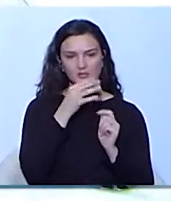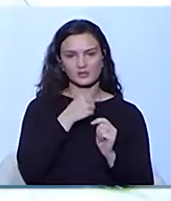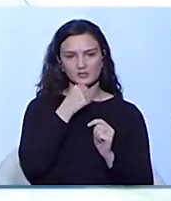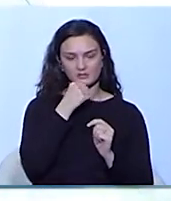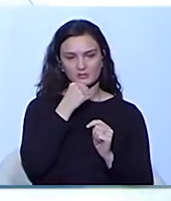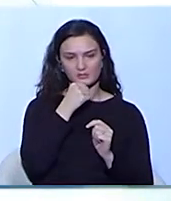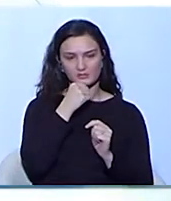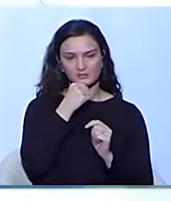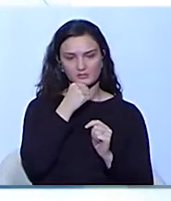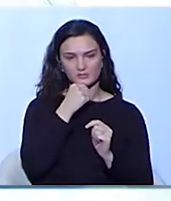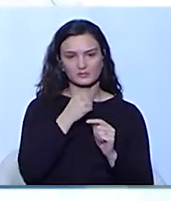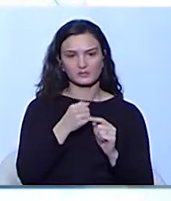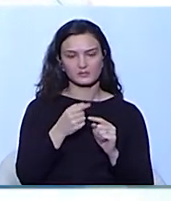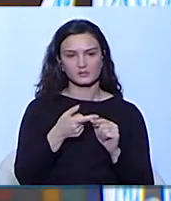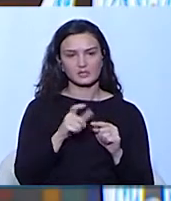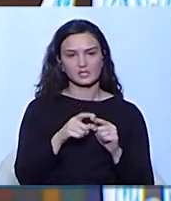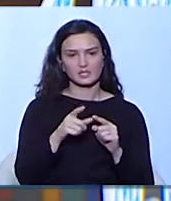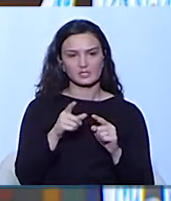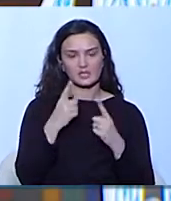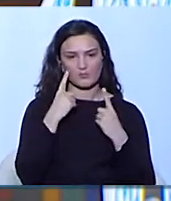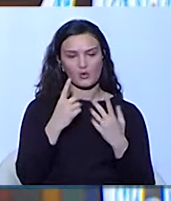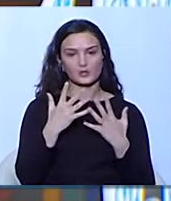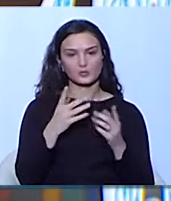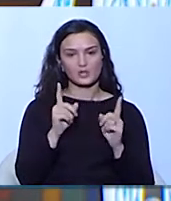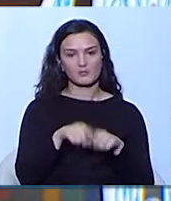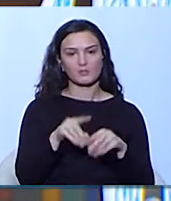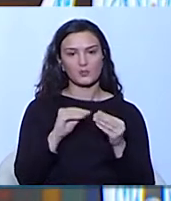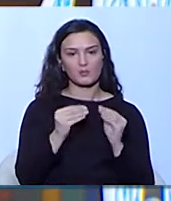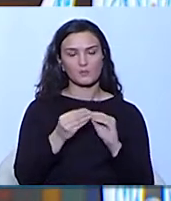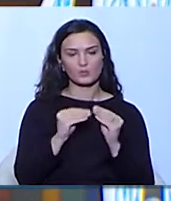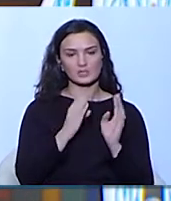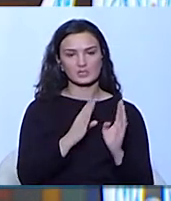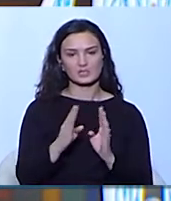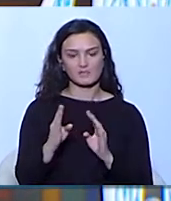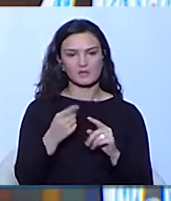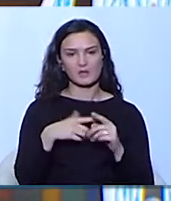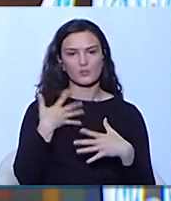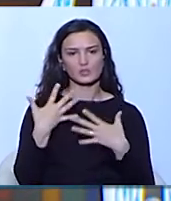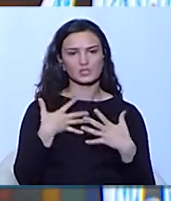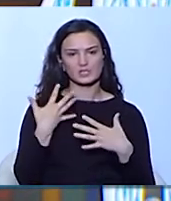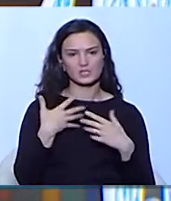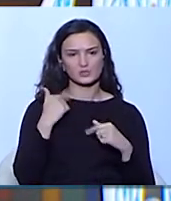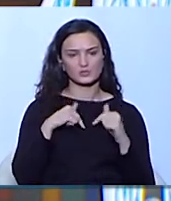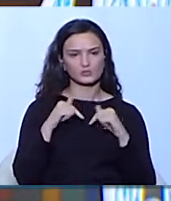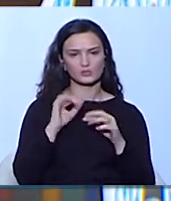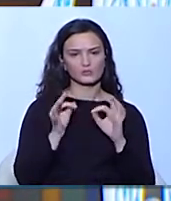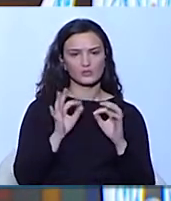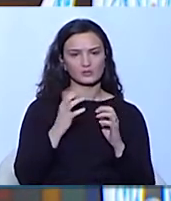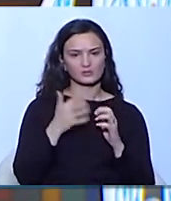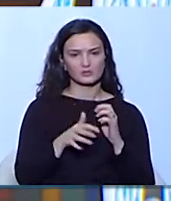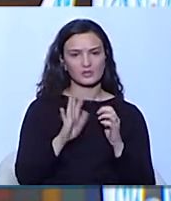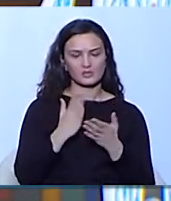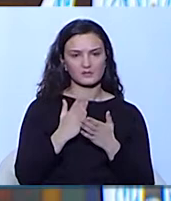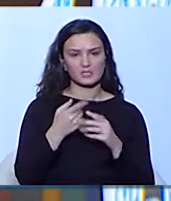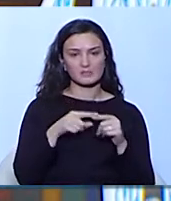დამახასიათებელი ნიშნები, ძაფრად გამოხატული, ვთქვათ, პრობლემური ქცევა, ემოციური დისბალანსი არა აქვს და